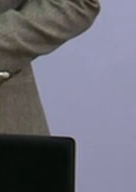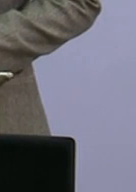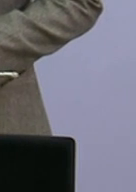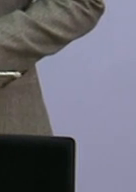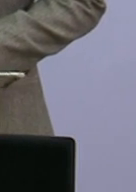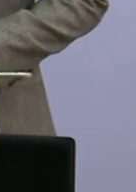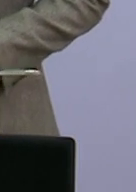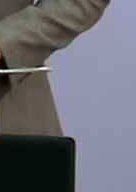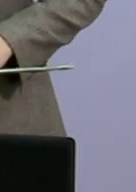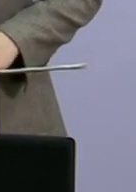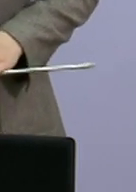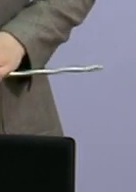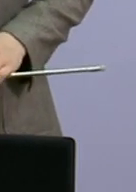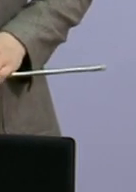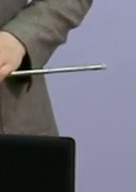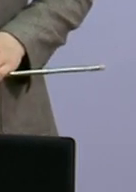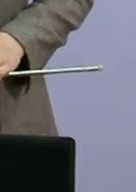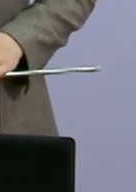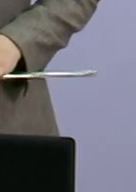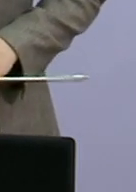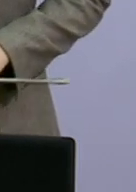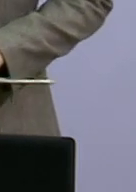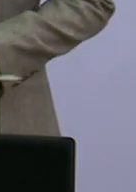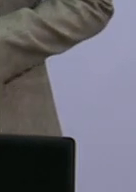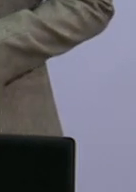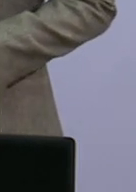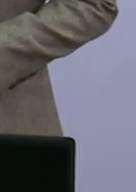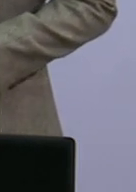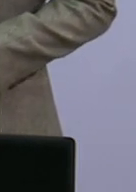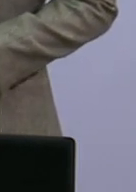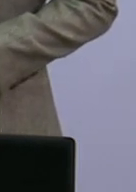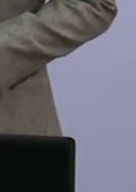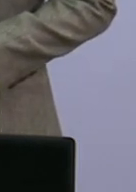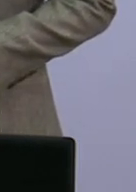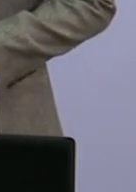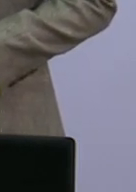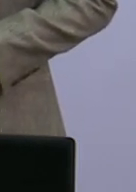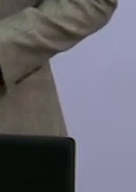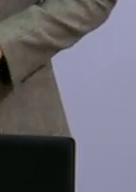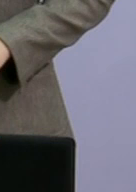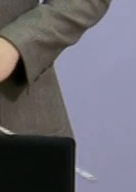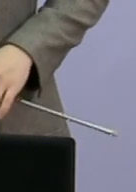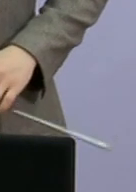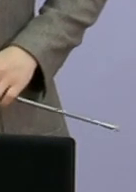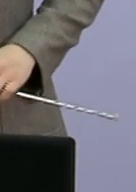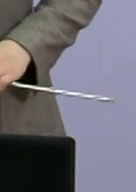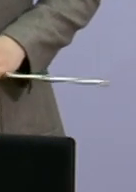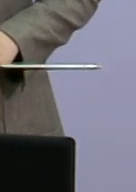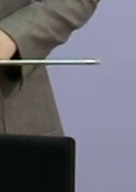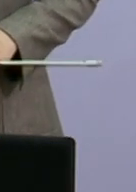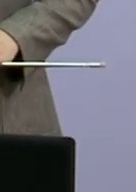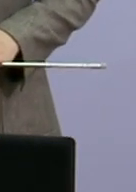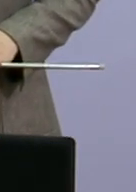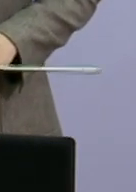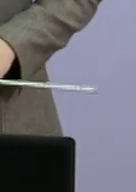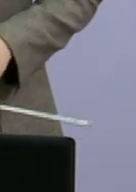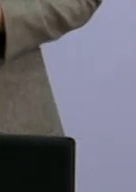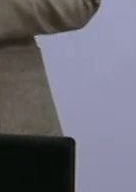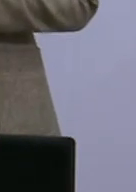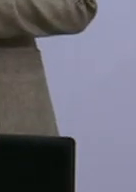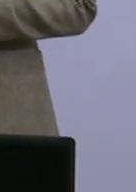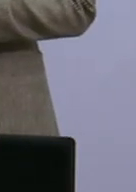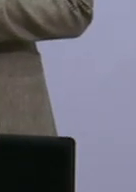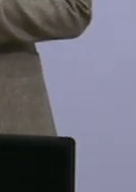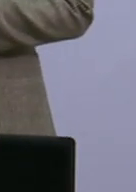аударайық. I miss, he misses. I teach, he teaches. I do,